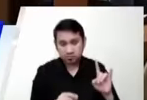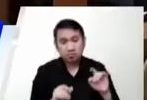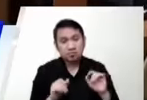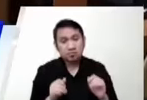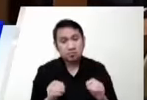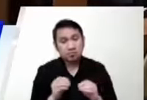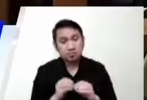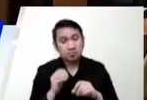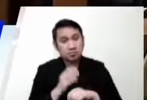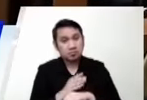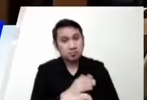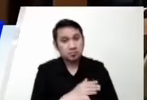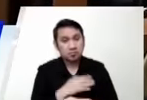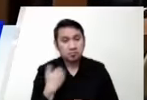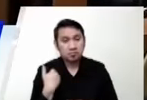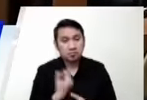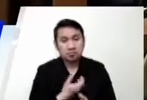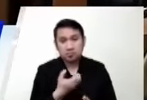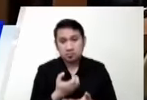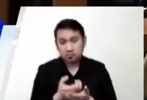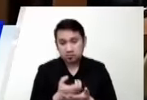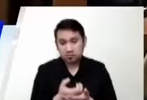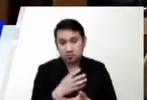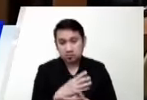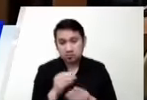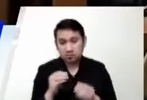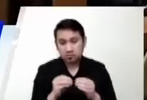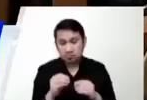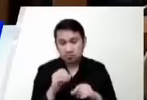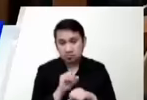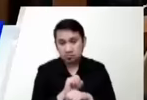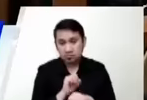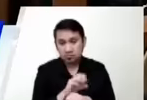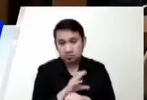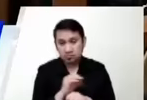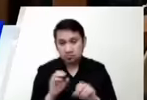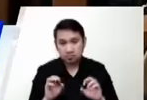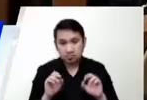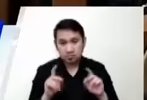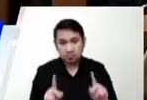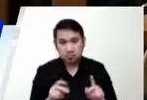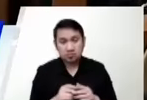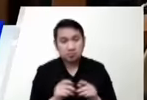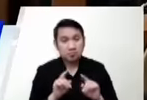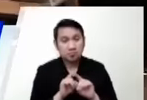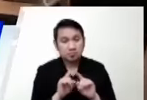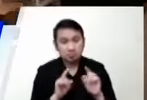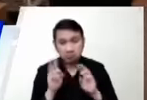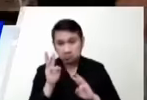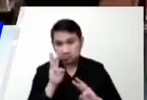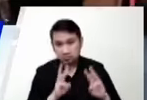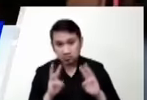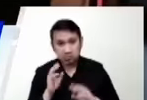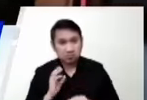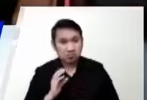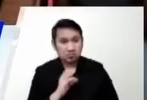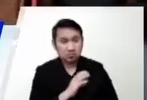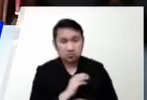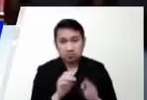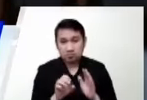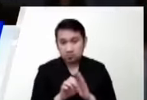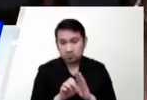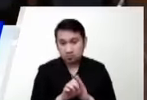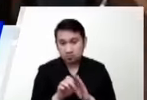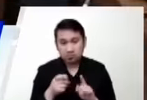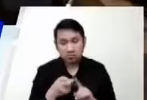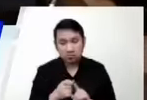sa ating ekonomiya at magdidika ng mas maraming trabaho at oportunidad. Pero pangamba ng ilang kongresista gaya ng mga kinatawan ng kabataan